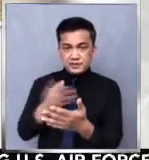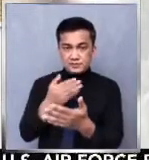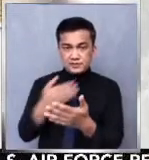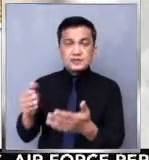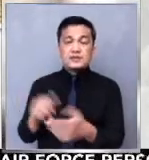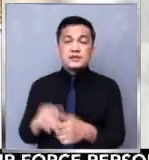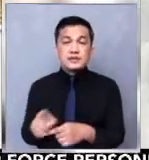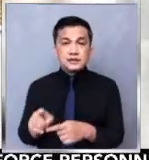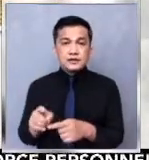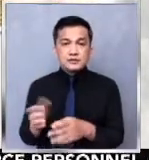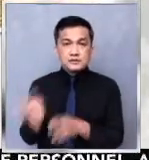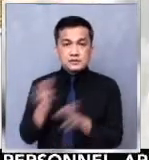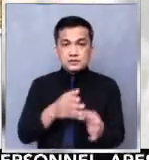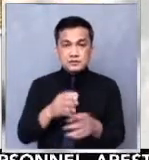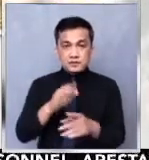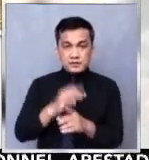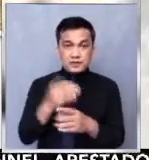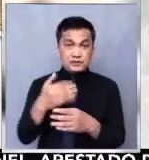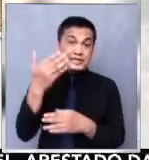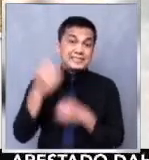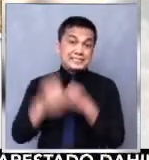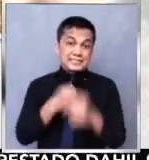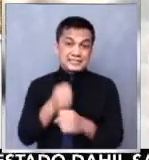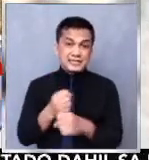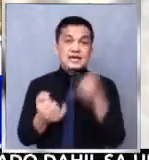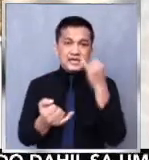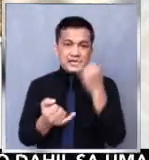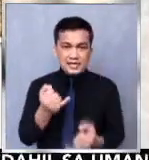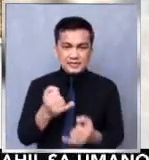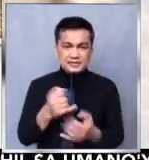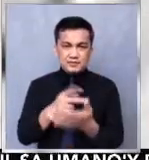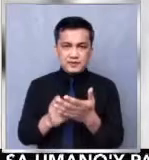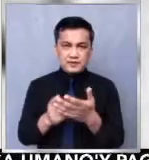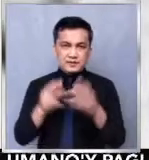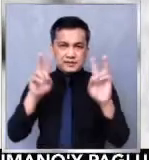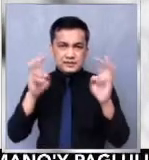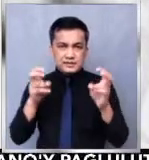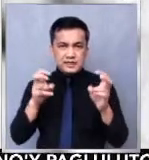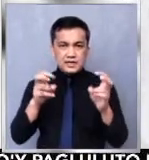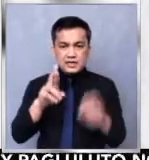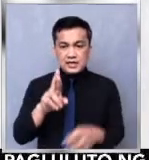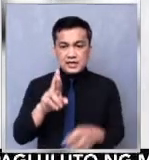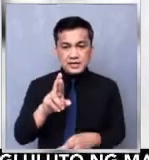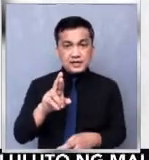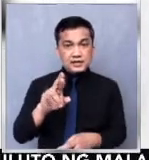naman next year, ang last part na tatawaging Rise.